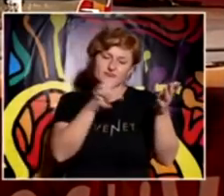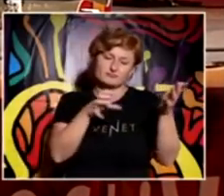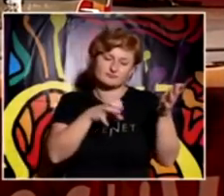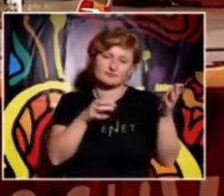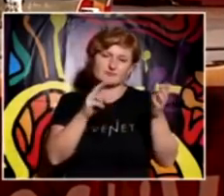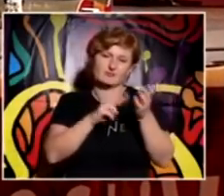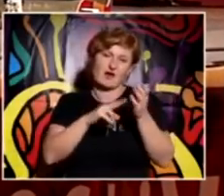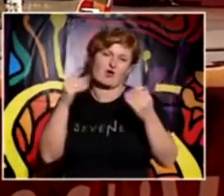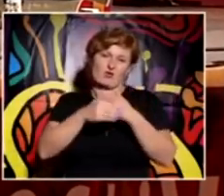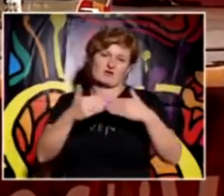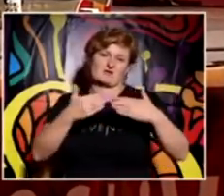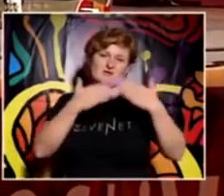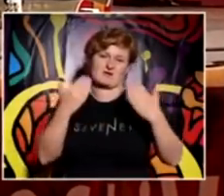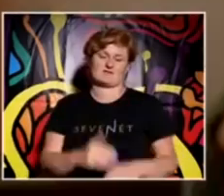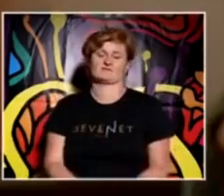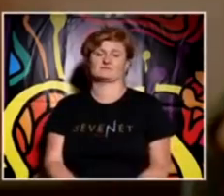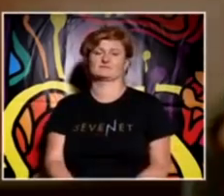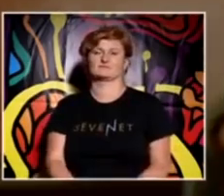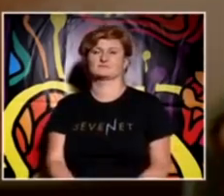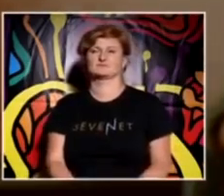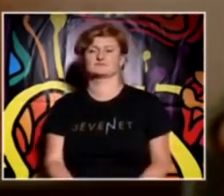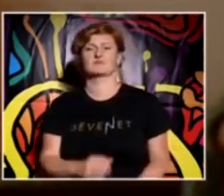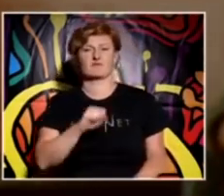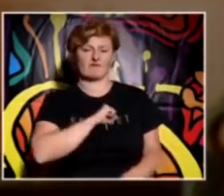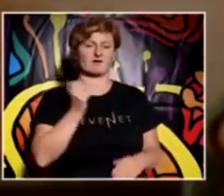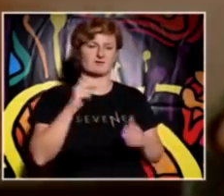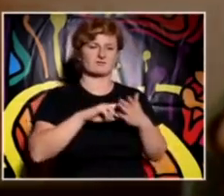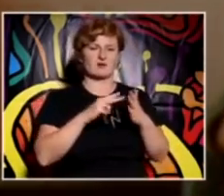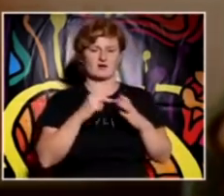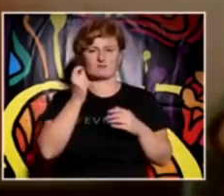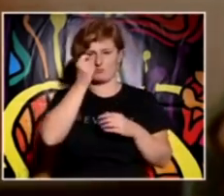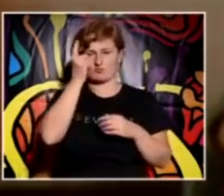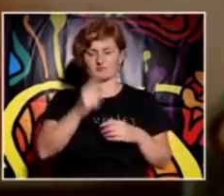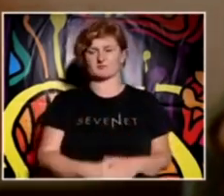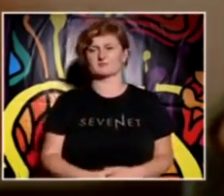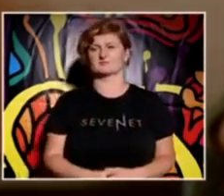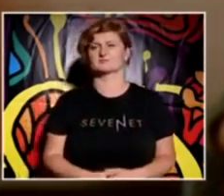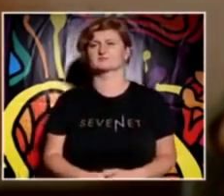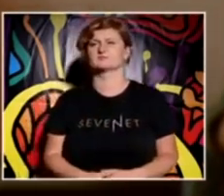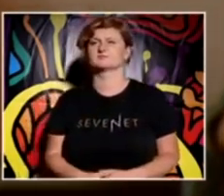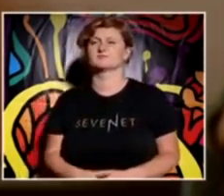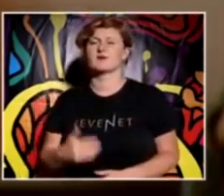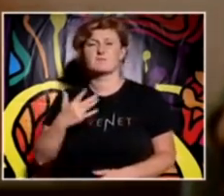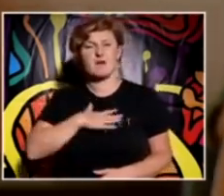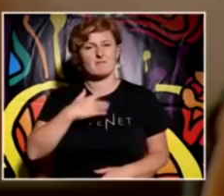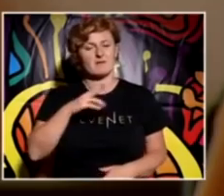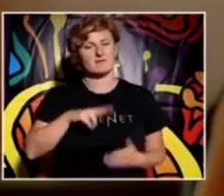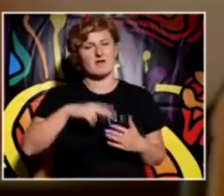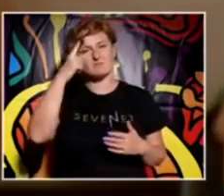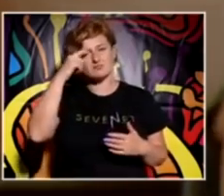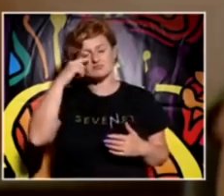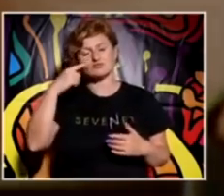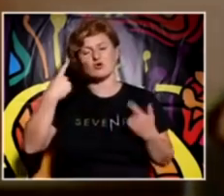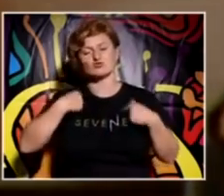tym spokojnie skupić. No, myślę, że ta strategia jest fajna, bo mam na myśli właśnie osoby, które są w danym